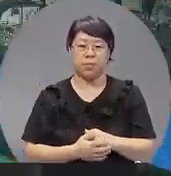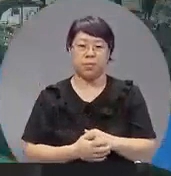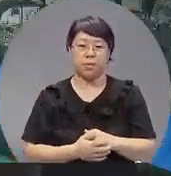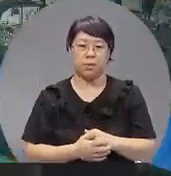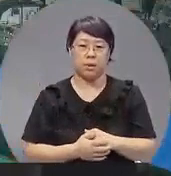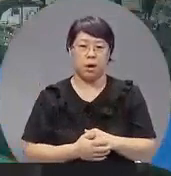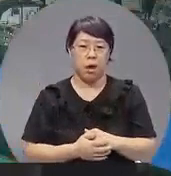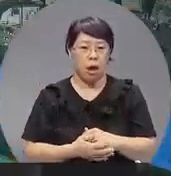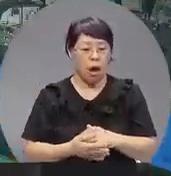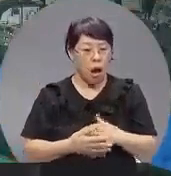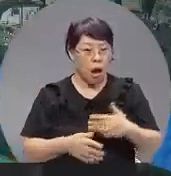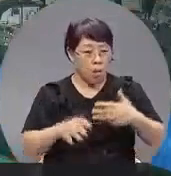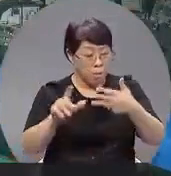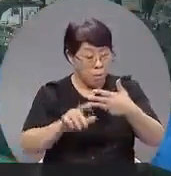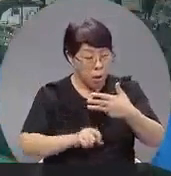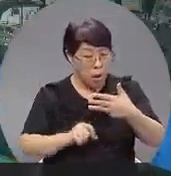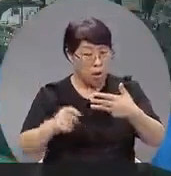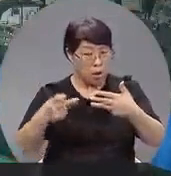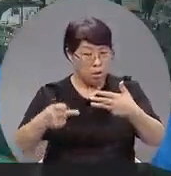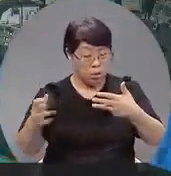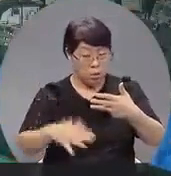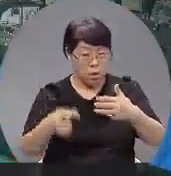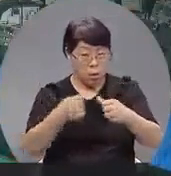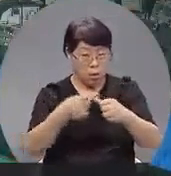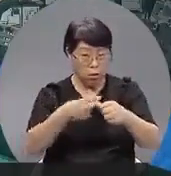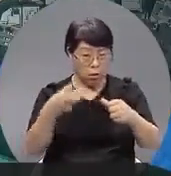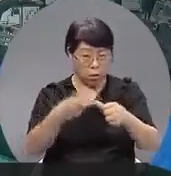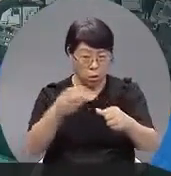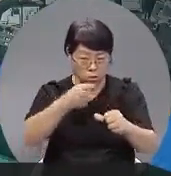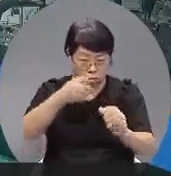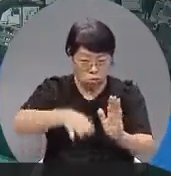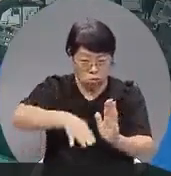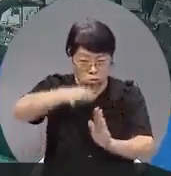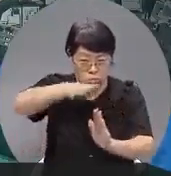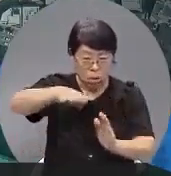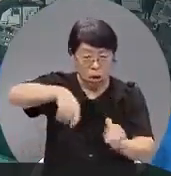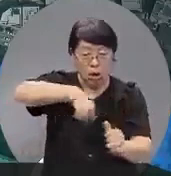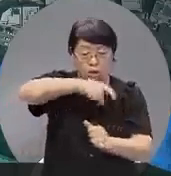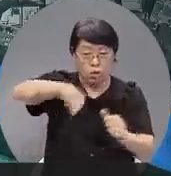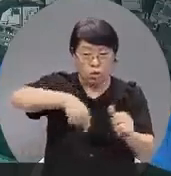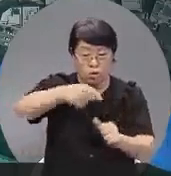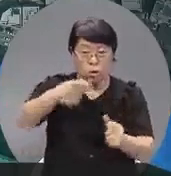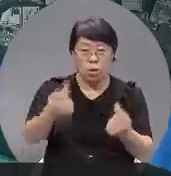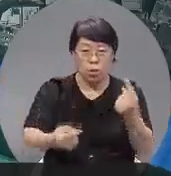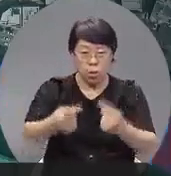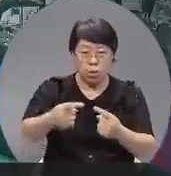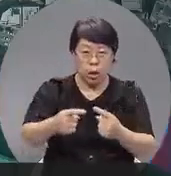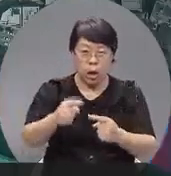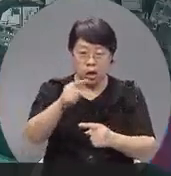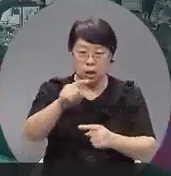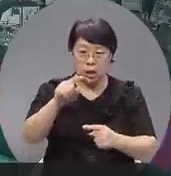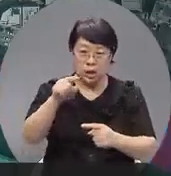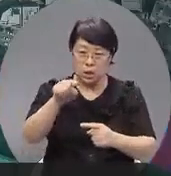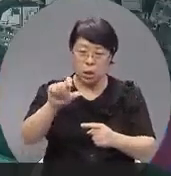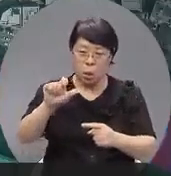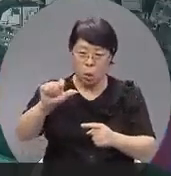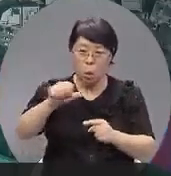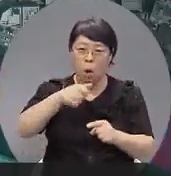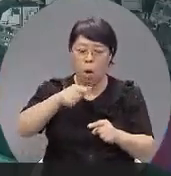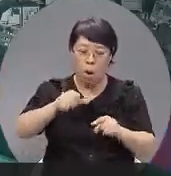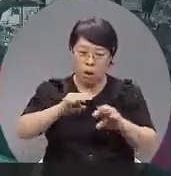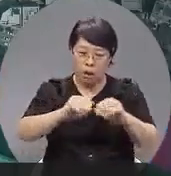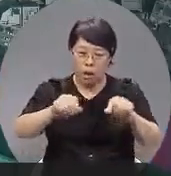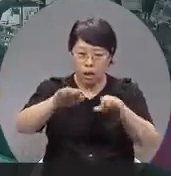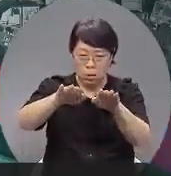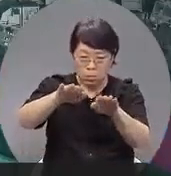지난 10일 새벽부터 세 번이나 침수된 복대동 일대 집안은 주변보다 1.5m나 낮아 물이 쏠릴 수밖에 없는